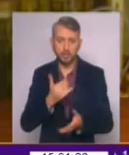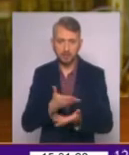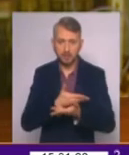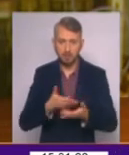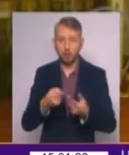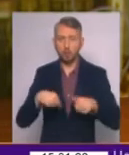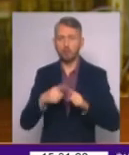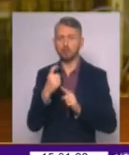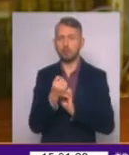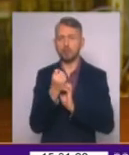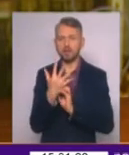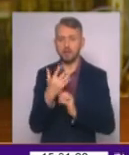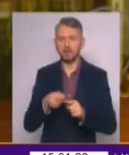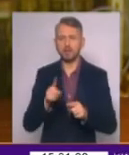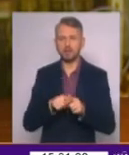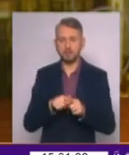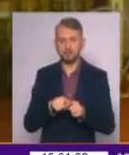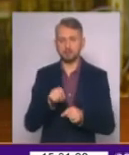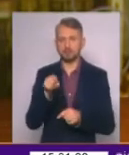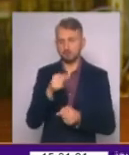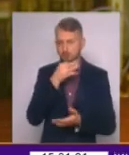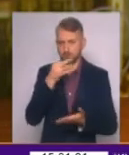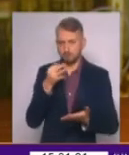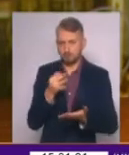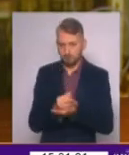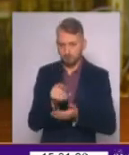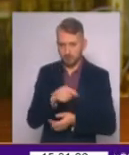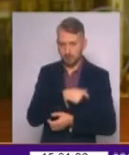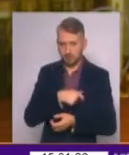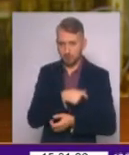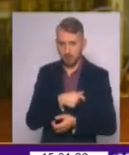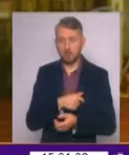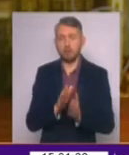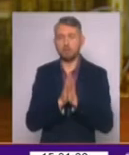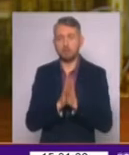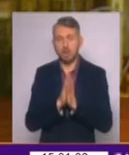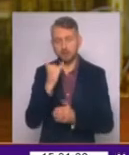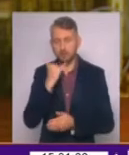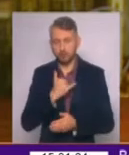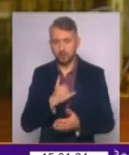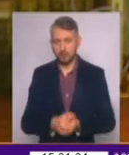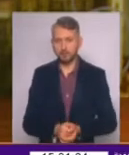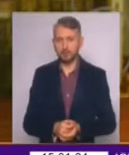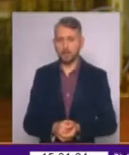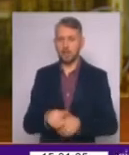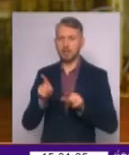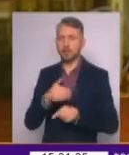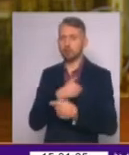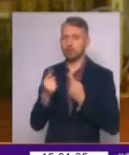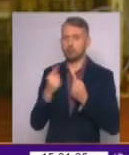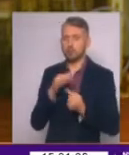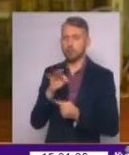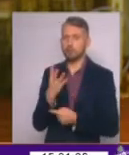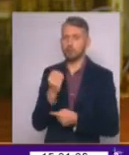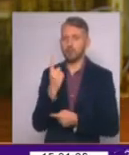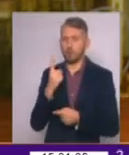округ номер 115 та частина міста, якою опікується пан Олег Бондарчук. Тож, будь ласка, долучайтеся. Пане Олеже, я також хочу поговорити про ще